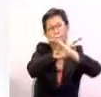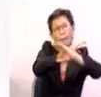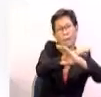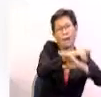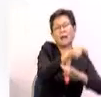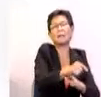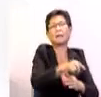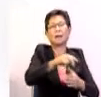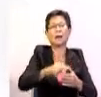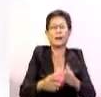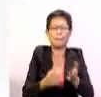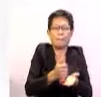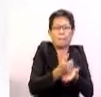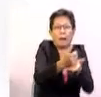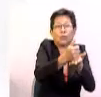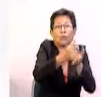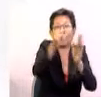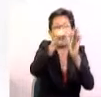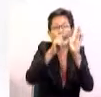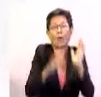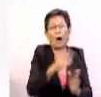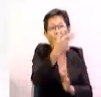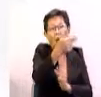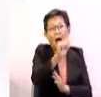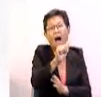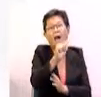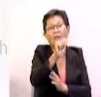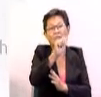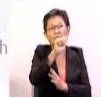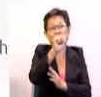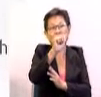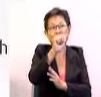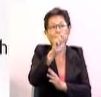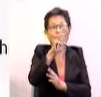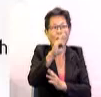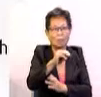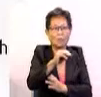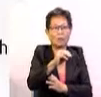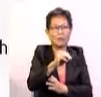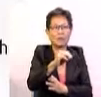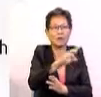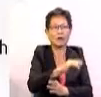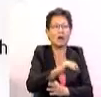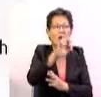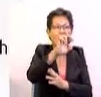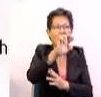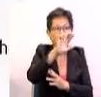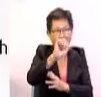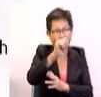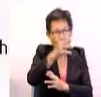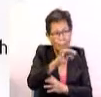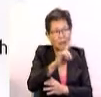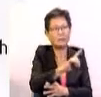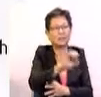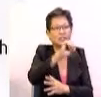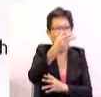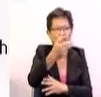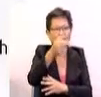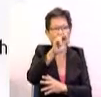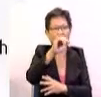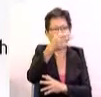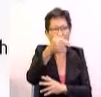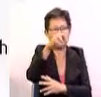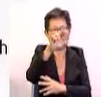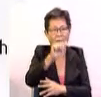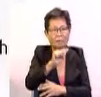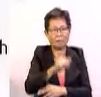pembelaan dibantu Peguam Harwinderjit Singh, Muhammad Farhan Muhammad Syafi, Rahmat Hazlan dan Syahira Hanafiah.